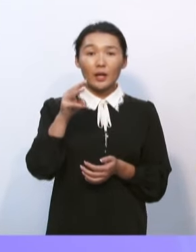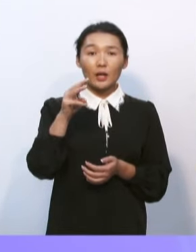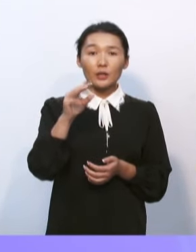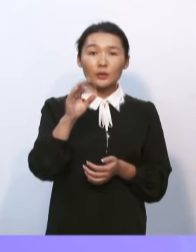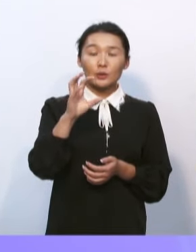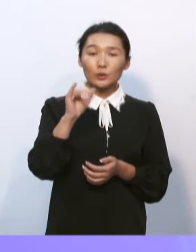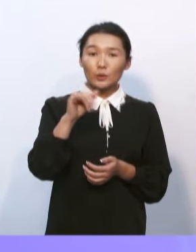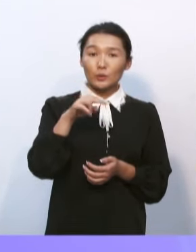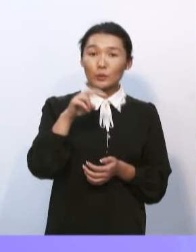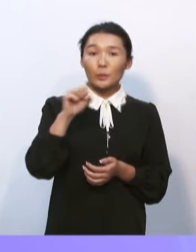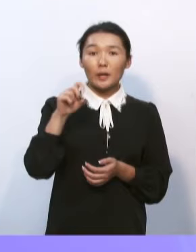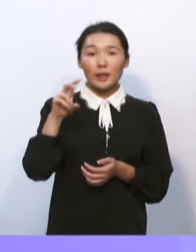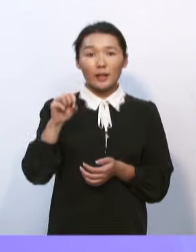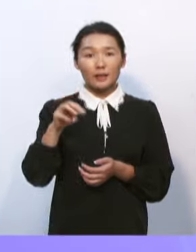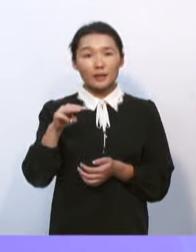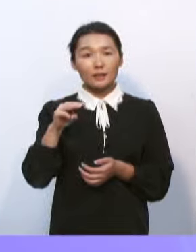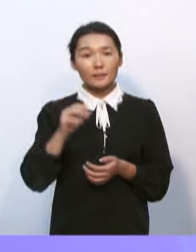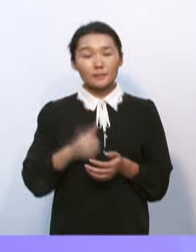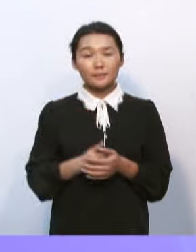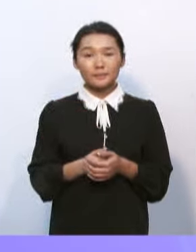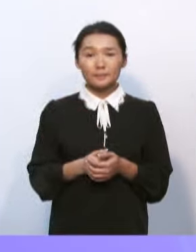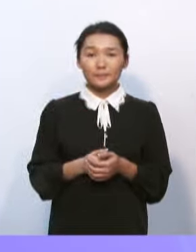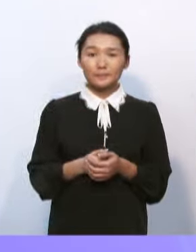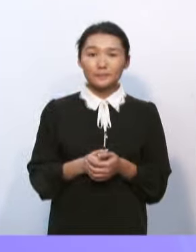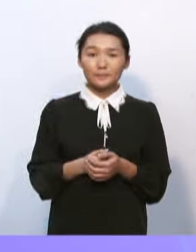Тосуп алат.